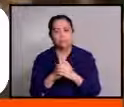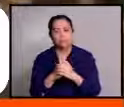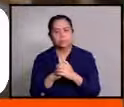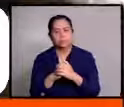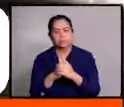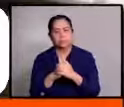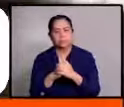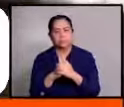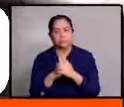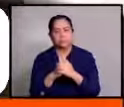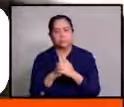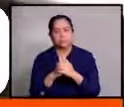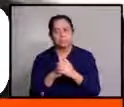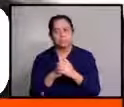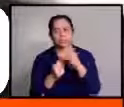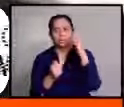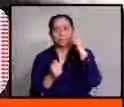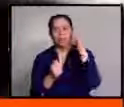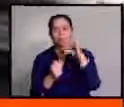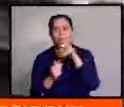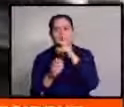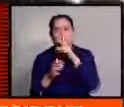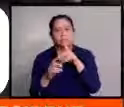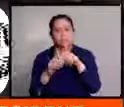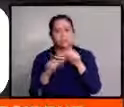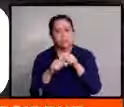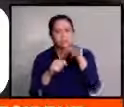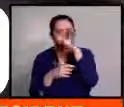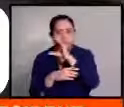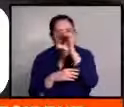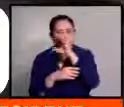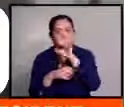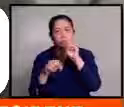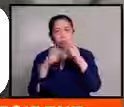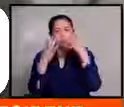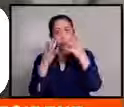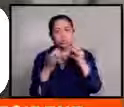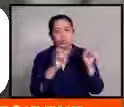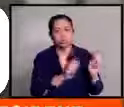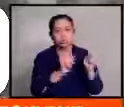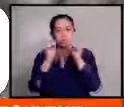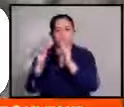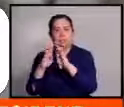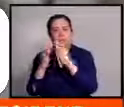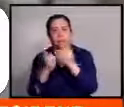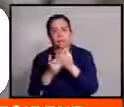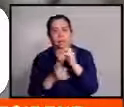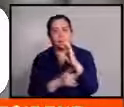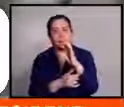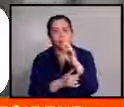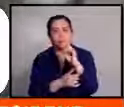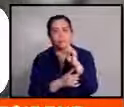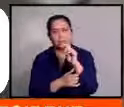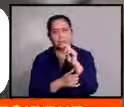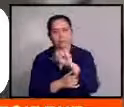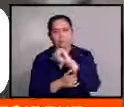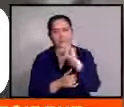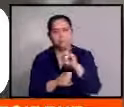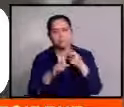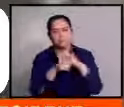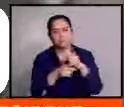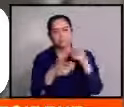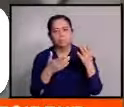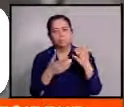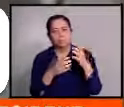remittances. Nalaman doon ang suspect na pinag-aahanap siya, kaya lumipat siya sa barangay Maria Cristina mula barangay